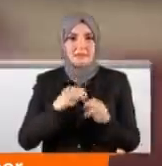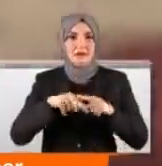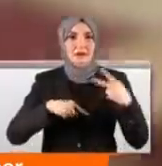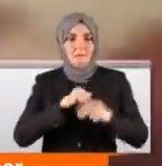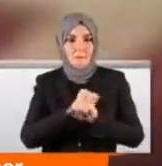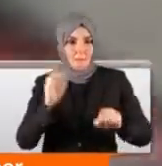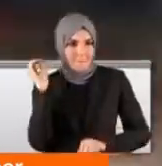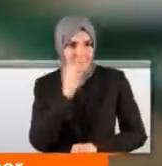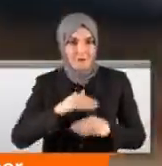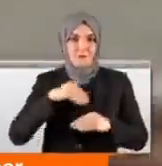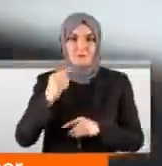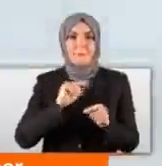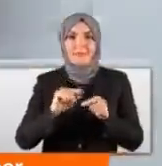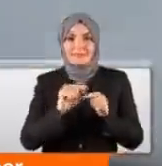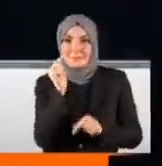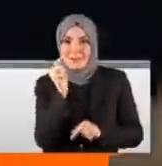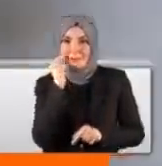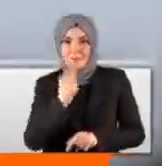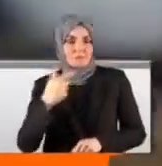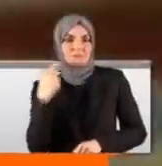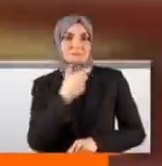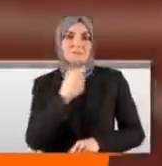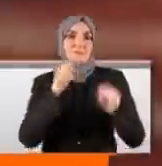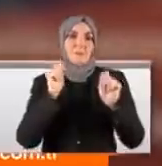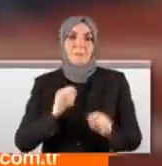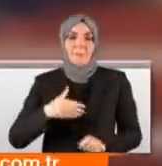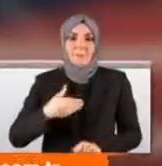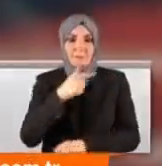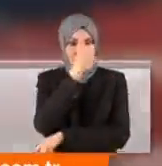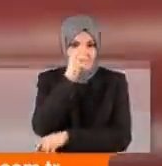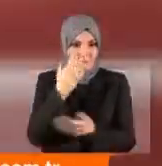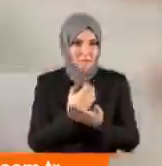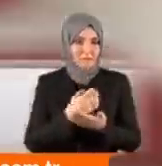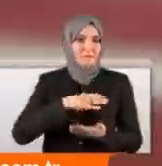yağmuru başladı O an yaşanan korku ve panik kameralara böyle yansıdı